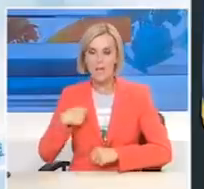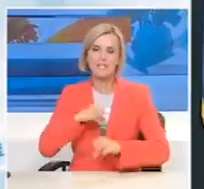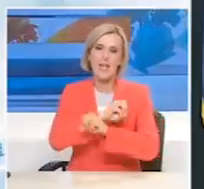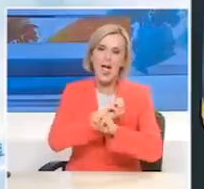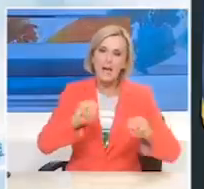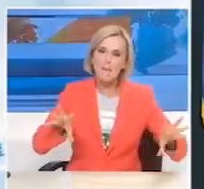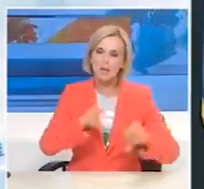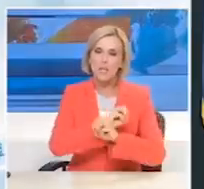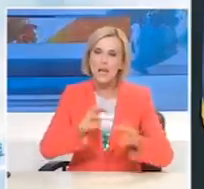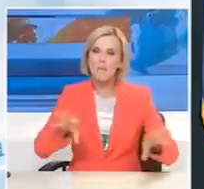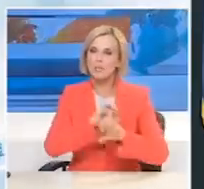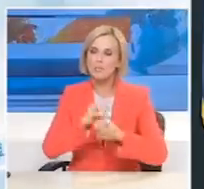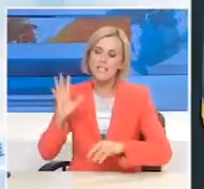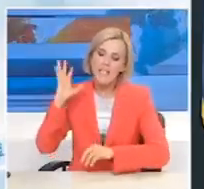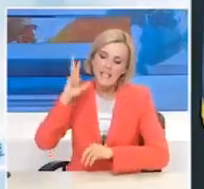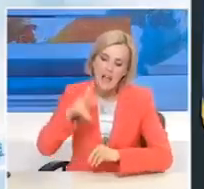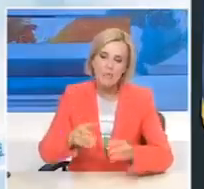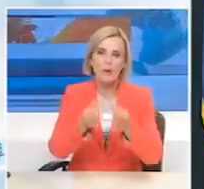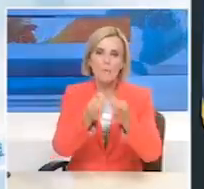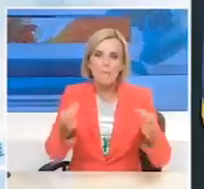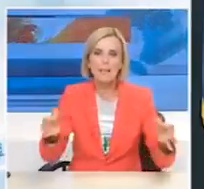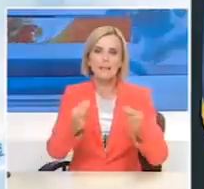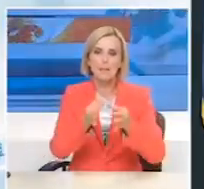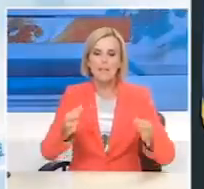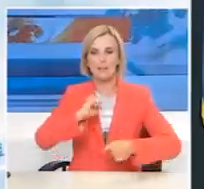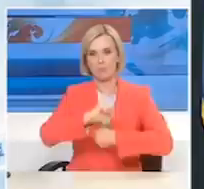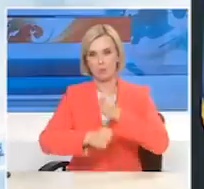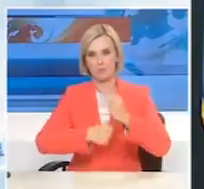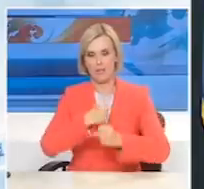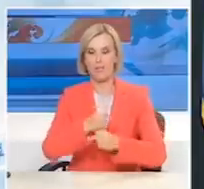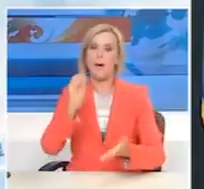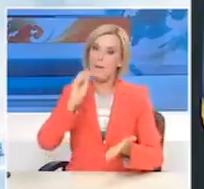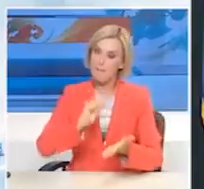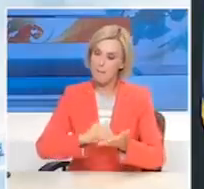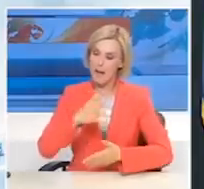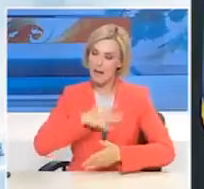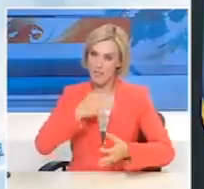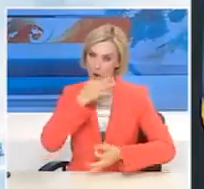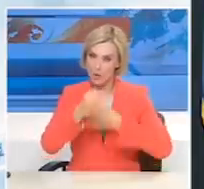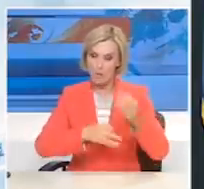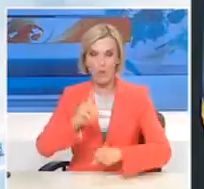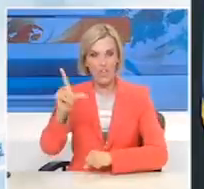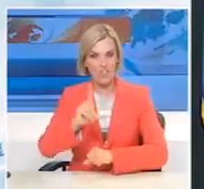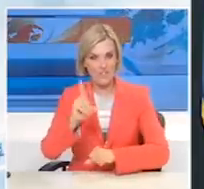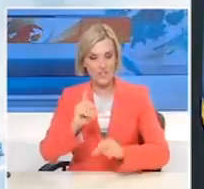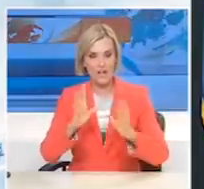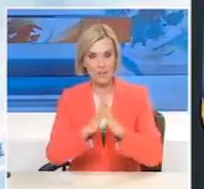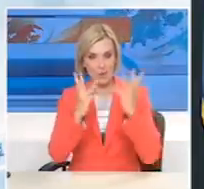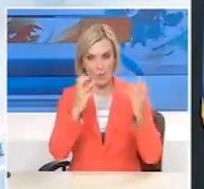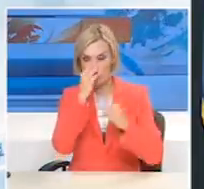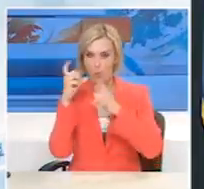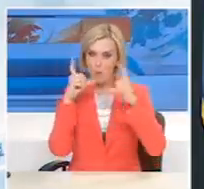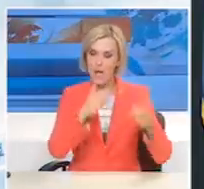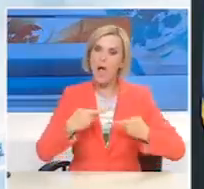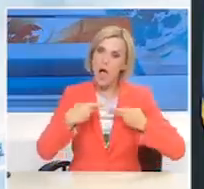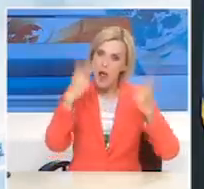για κάθε μέτρο, για το τι ισχύει σε κάθε φάση της προσπάθειάς μας. Θα ήθελα λοιπόν να σας ενημερώσω ότι από τη Δευτέρα 18 Μαΐου θα επιτρέπονται